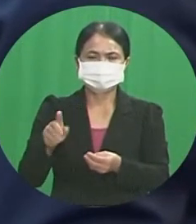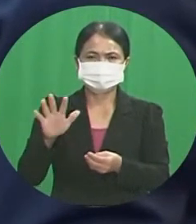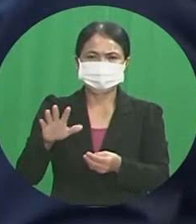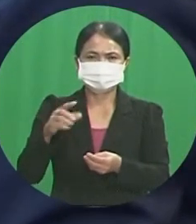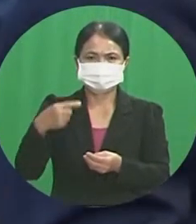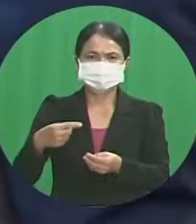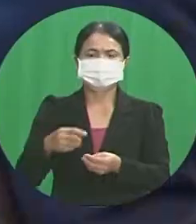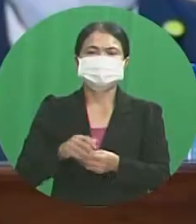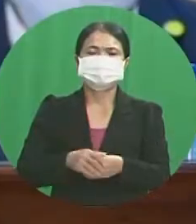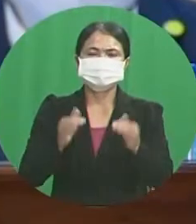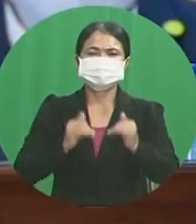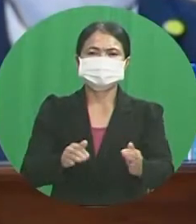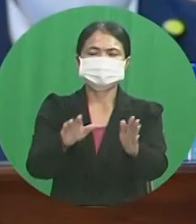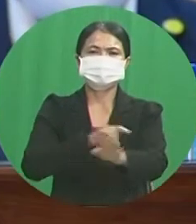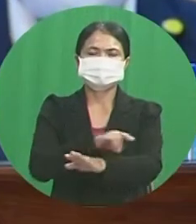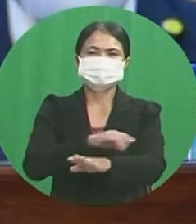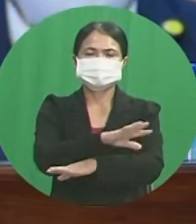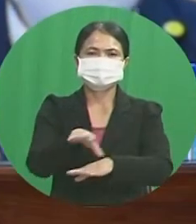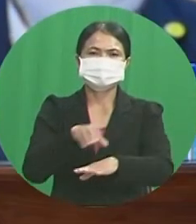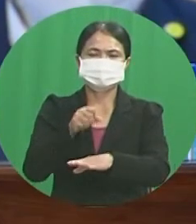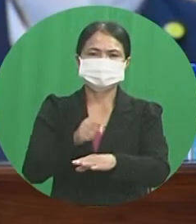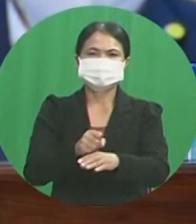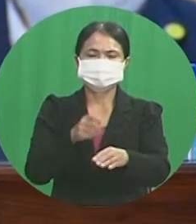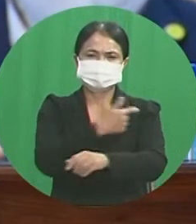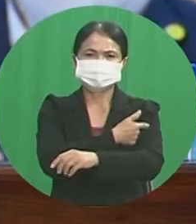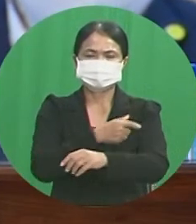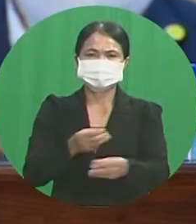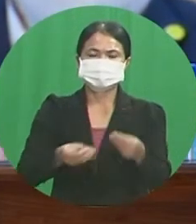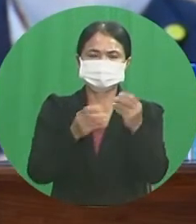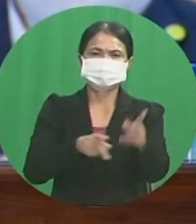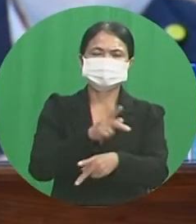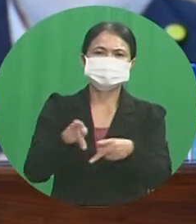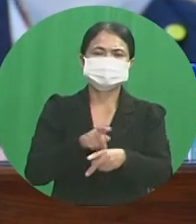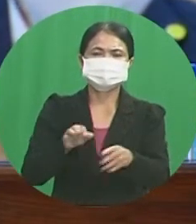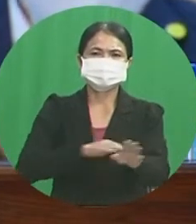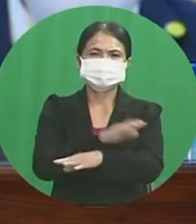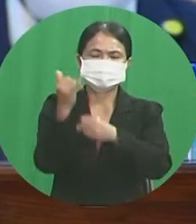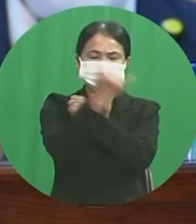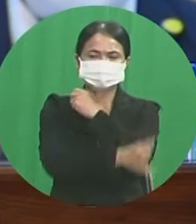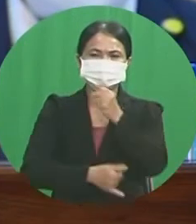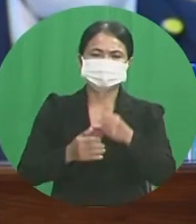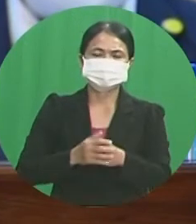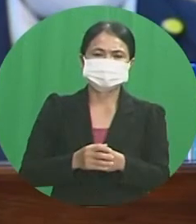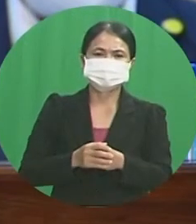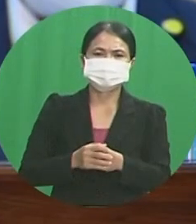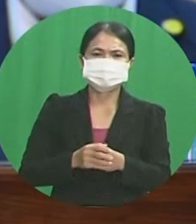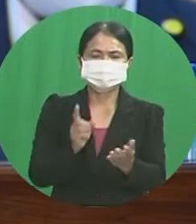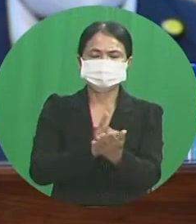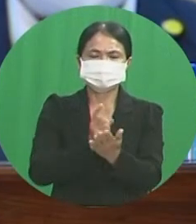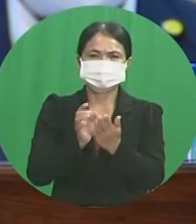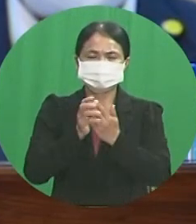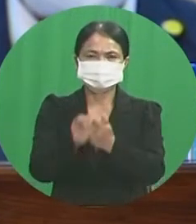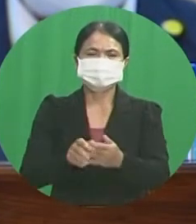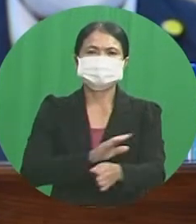47,215,000 ដូសស្របពេលដែលកម្ពុជាយើងបានកំពុងសម្រុកចាក់វ៉ាក់សាំងជូនប្រជាពលរដ្ឋនៅទូទាំងប្រទេសប្រមុខរាជរដ្ឋា